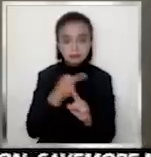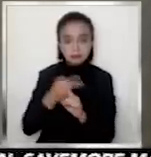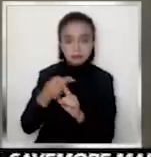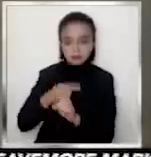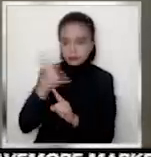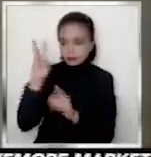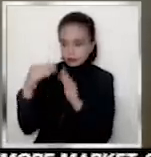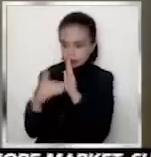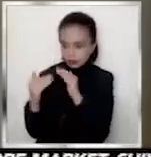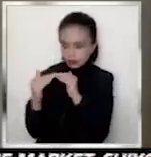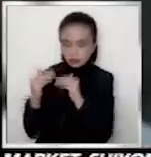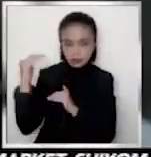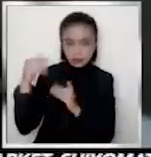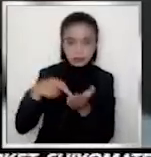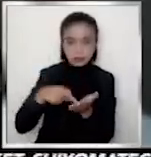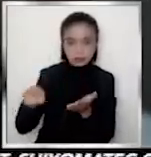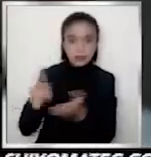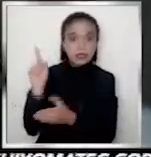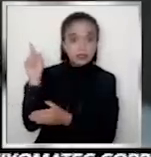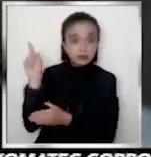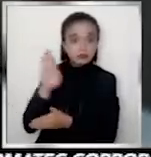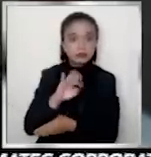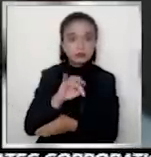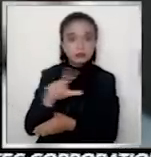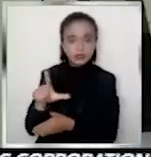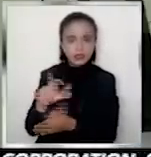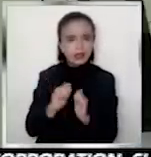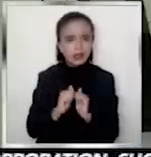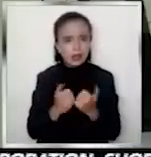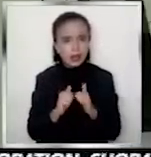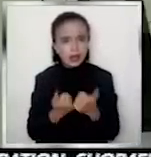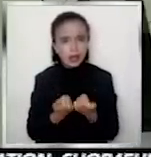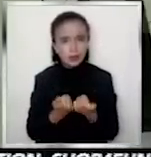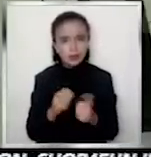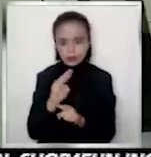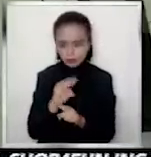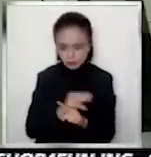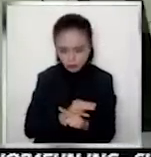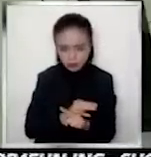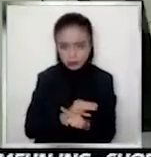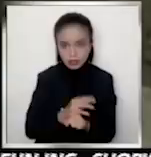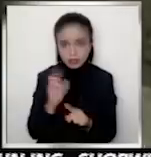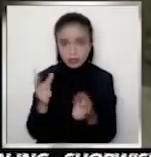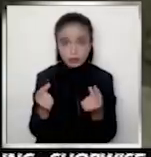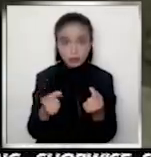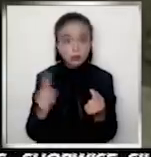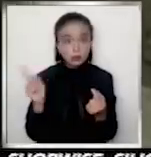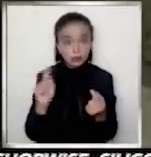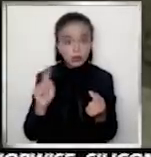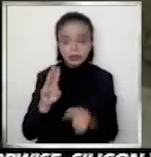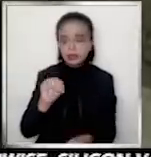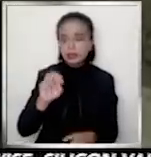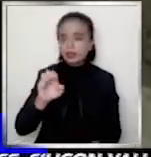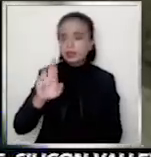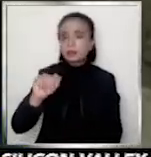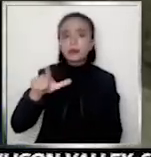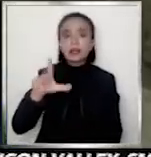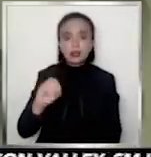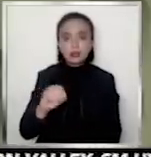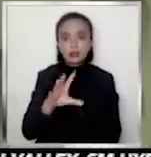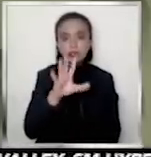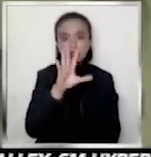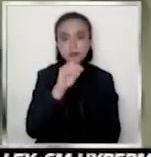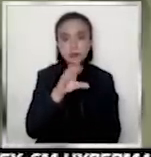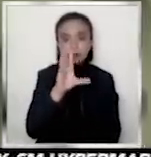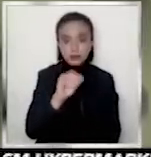ang binabayaran nilang bill. Paano pa kaya sa Marso kung kailan magpapatupad ang Meralco ng lampas 50